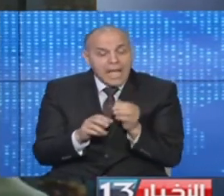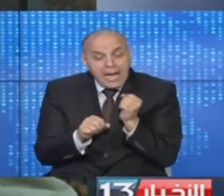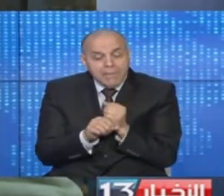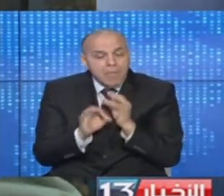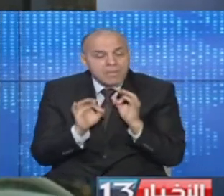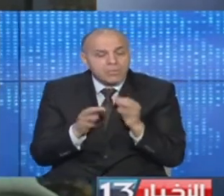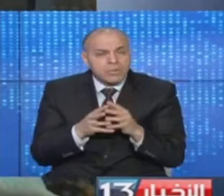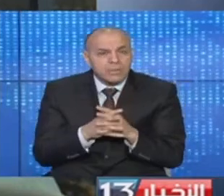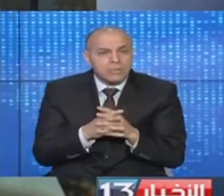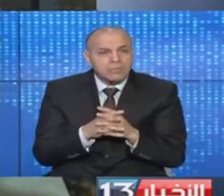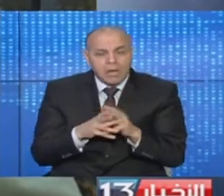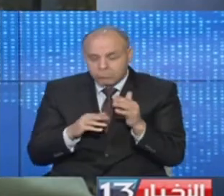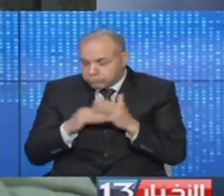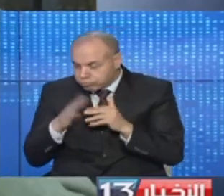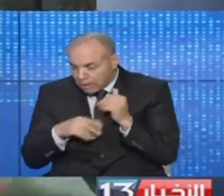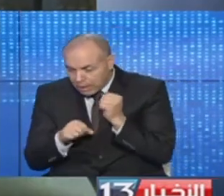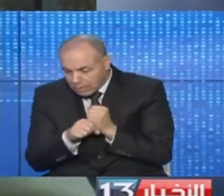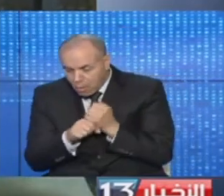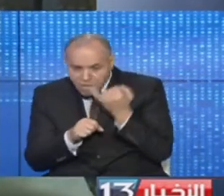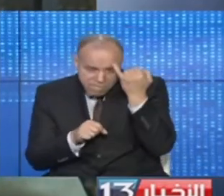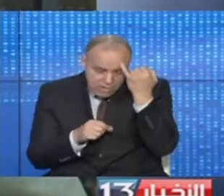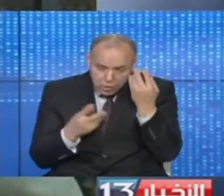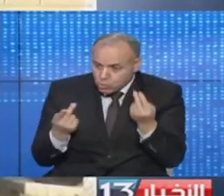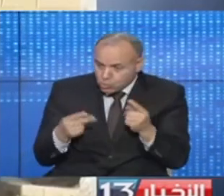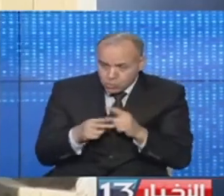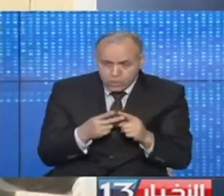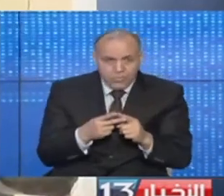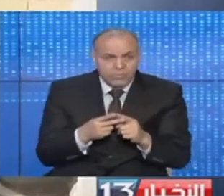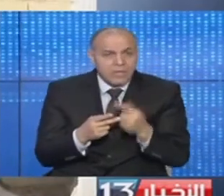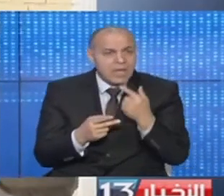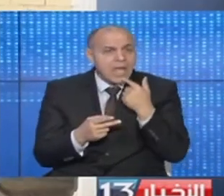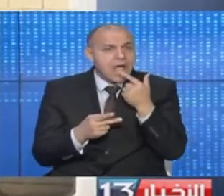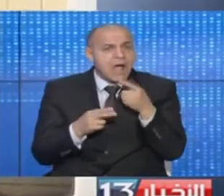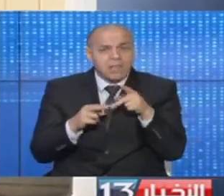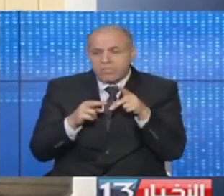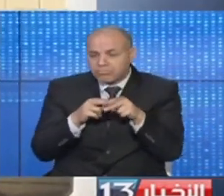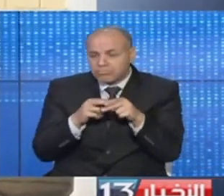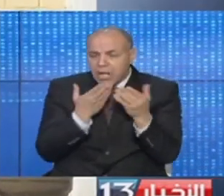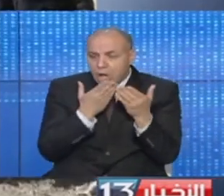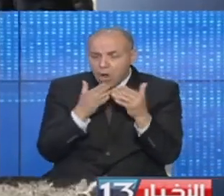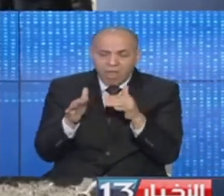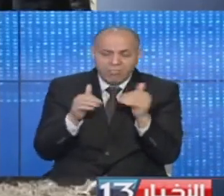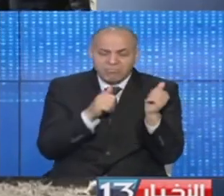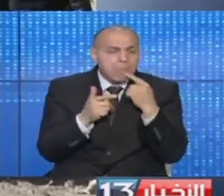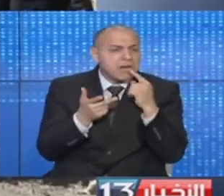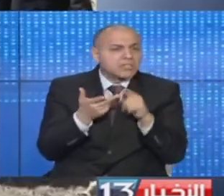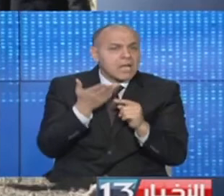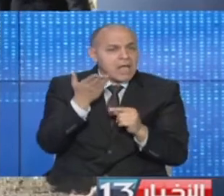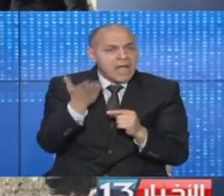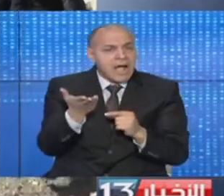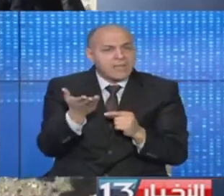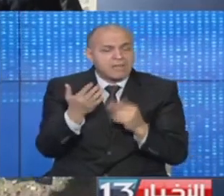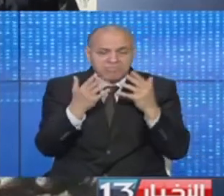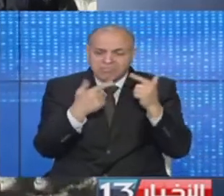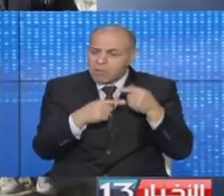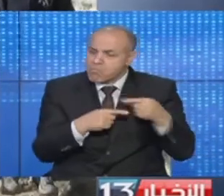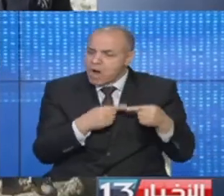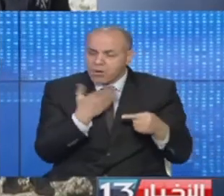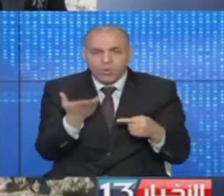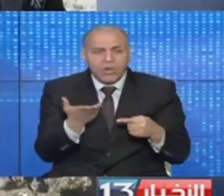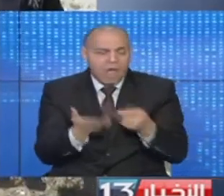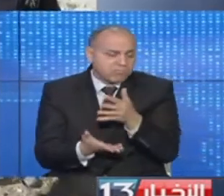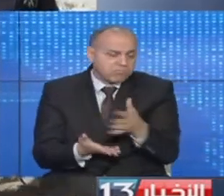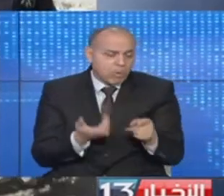المهن اليدوية والفكرية كذلك. ظاهرة الانقطاع المبكر عن الدراسة وإن كانت نتائجها سلبية